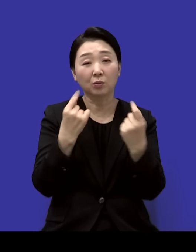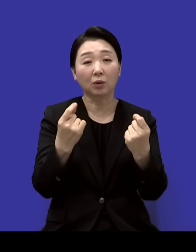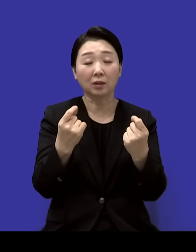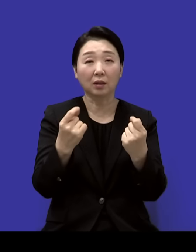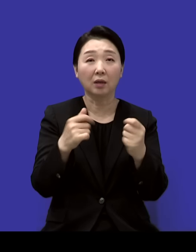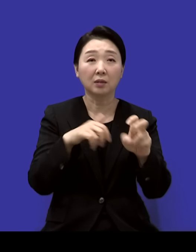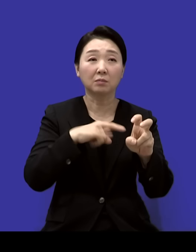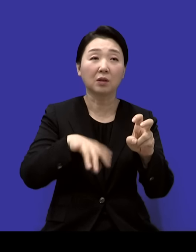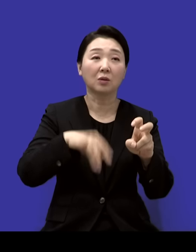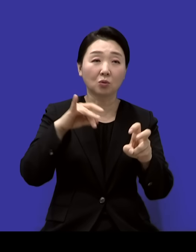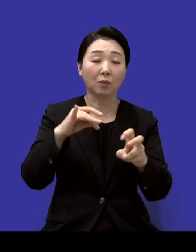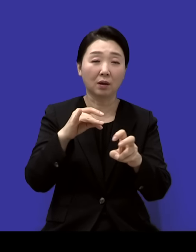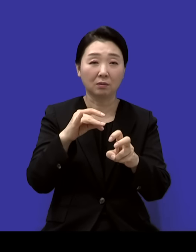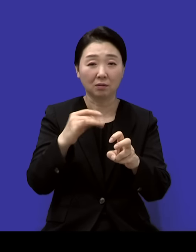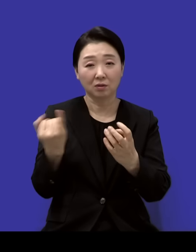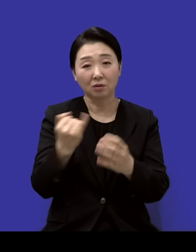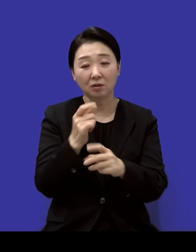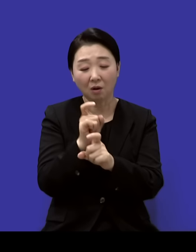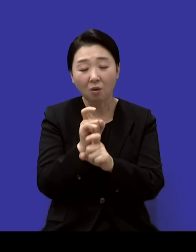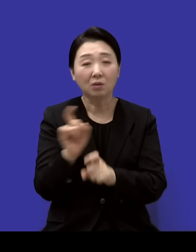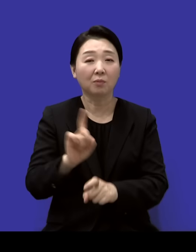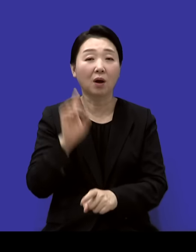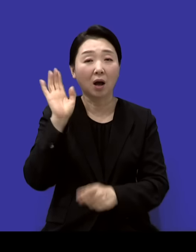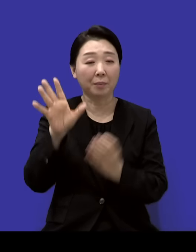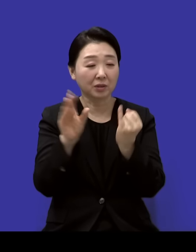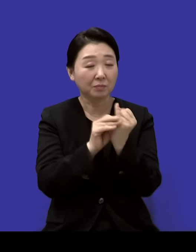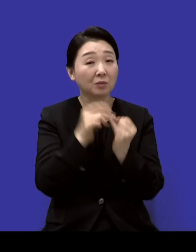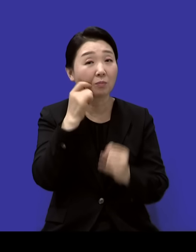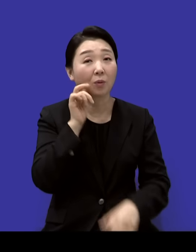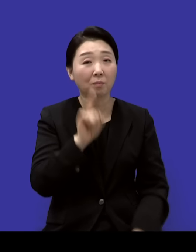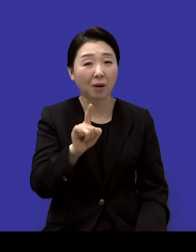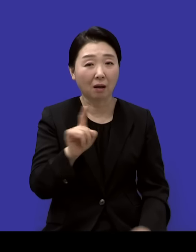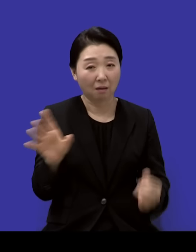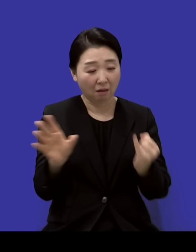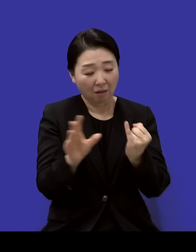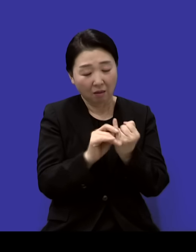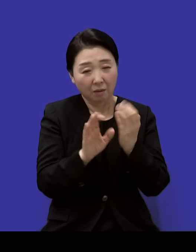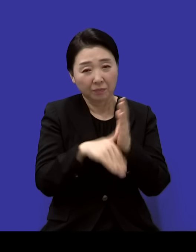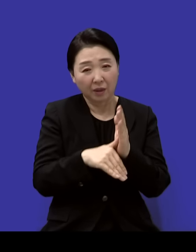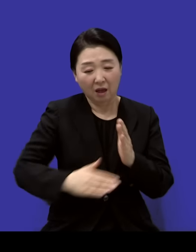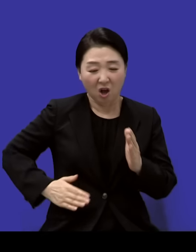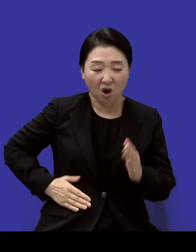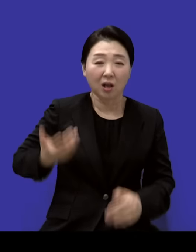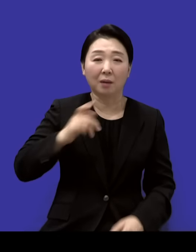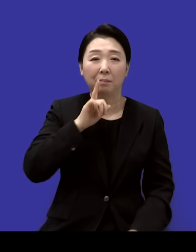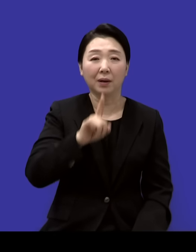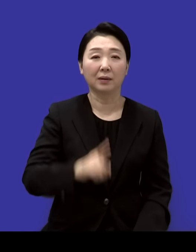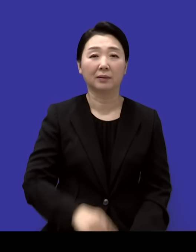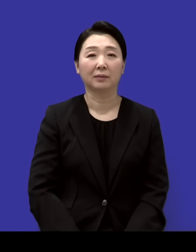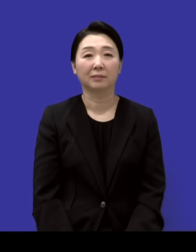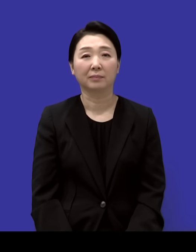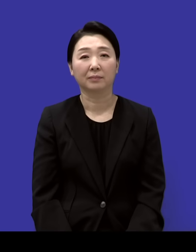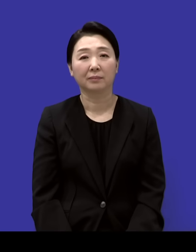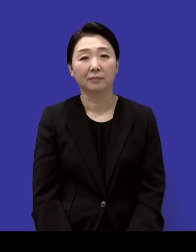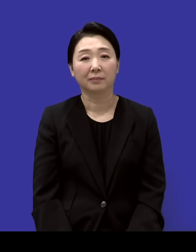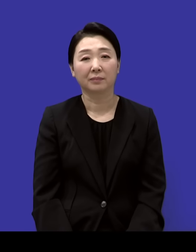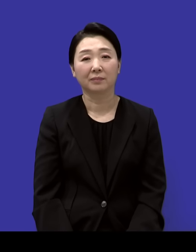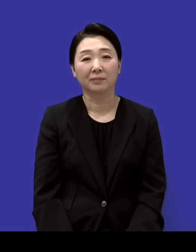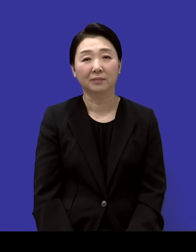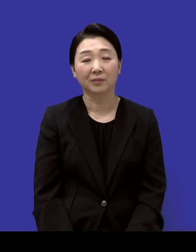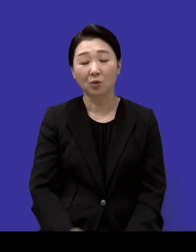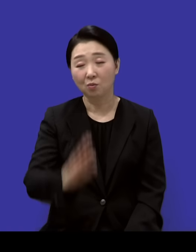허리를 갖게 됐느냐 예. 하면서 앞으로 임신하지 못할 거고 예. 만삭이 됐을 때 허리가 버티지 못할 거다. 그런